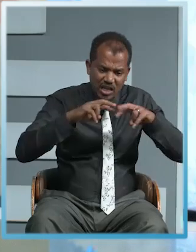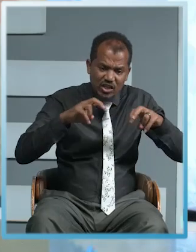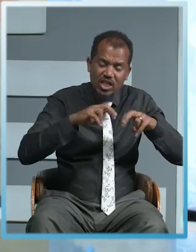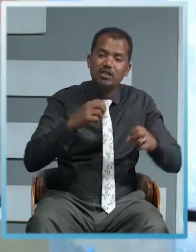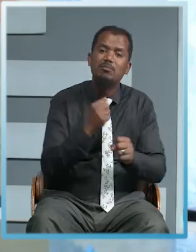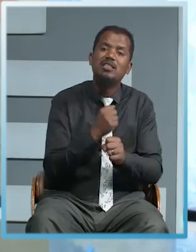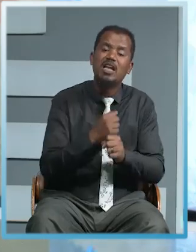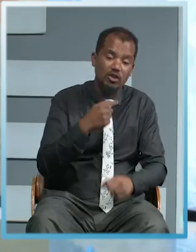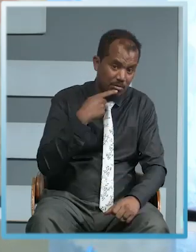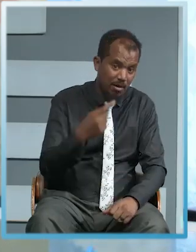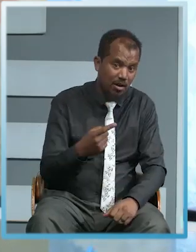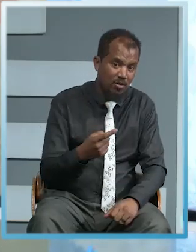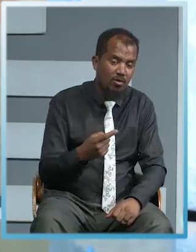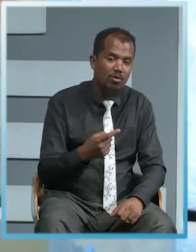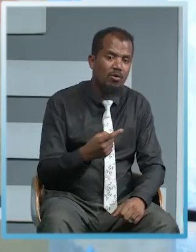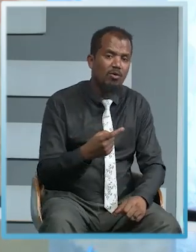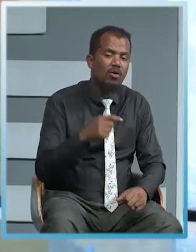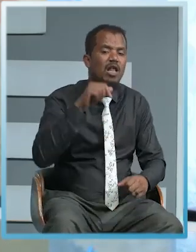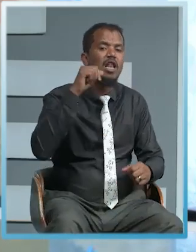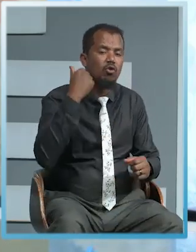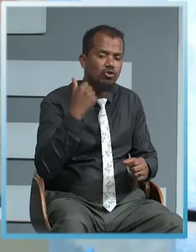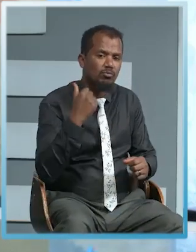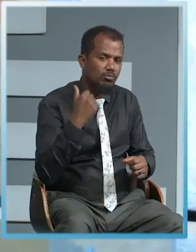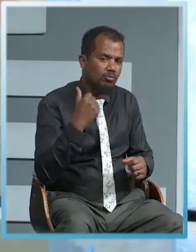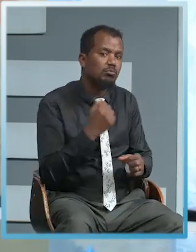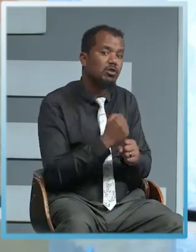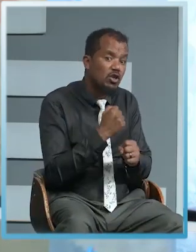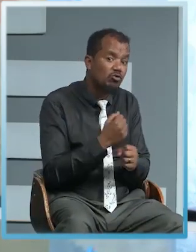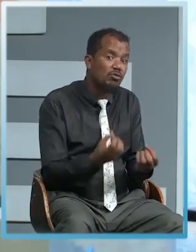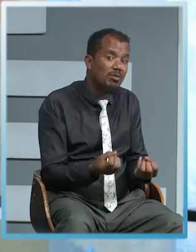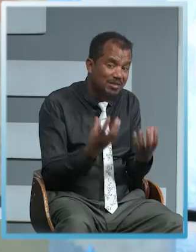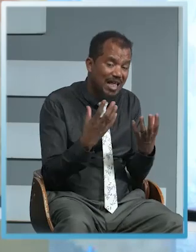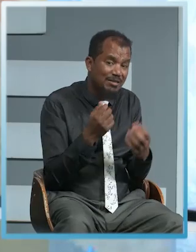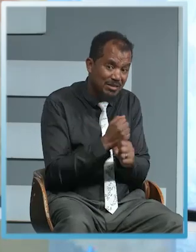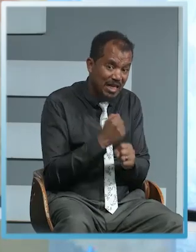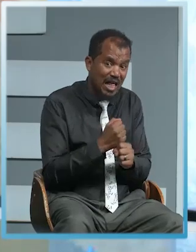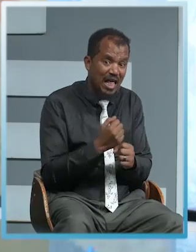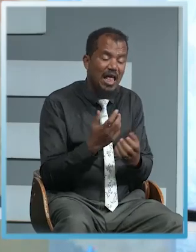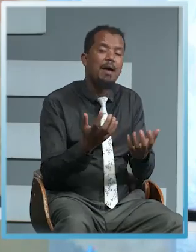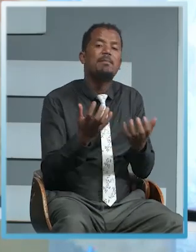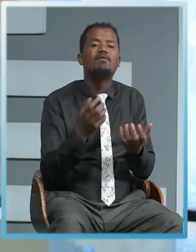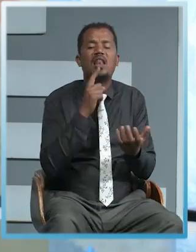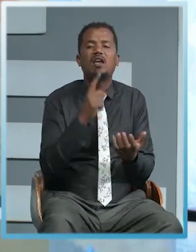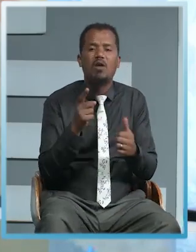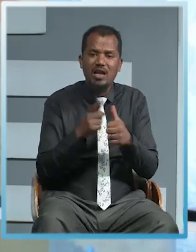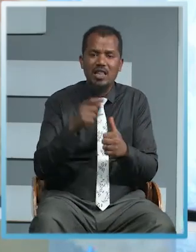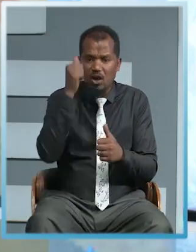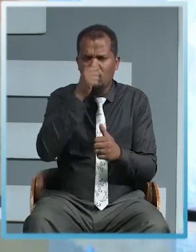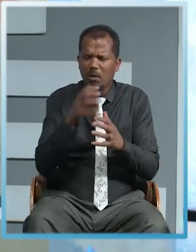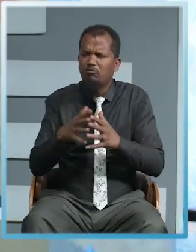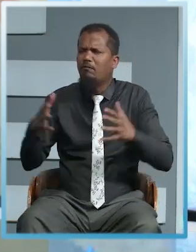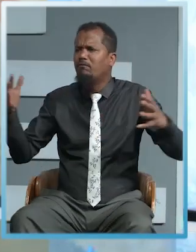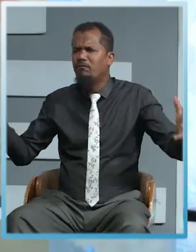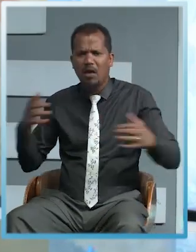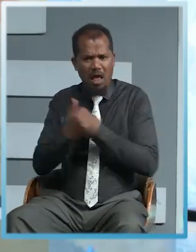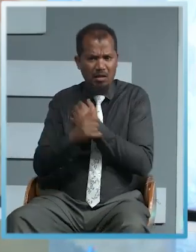ሪሰርች መስራት የሚባለው ሌሎችም ቢሰሩት በብዛት ቢሰራ የሚፈልግ ነው። አንደኛ ኢትዮጵያ ሰፊ ሀገር